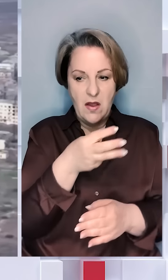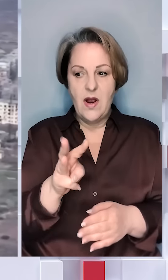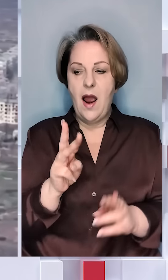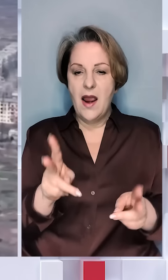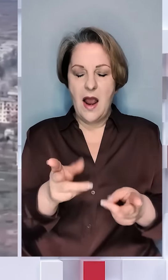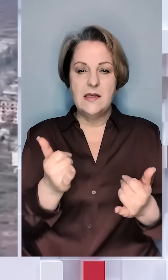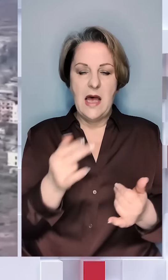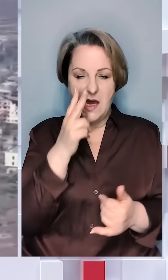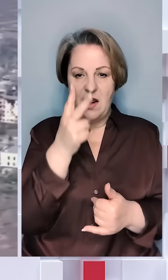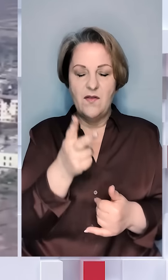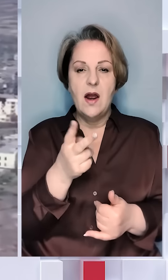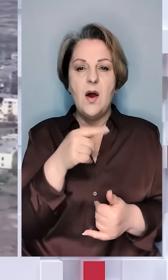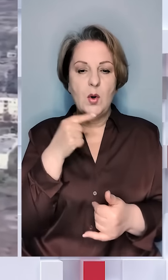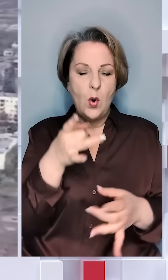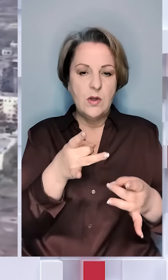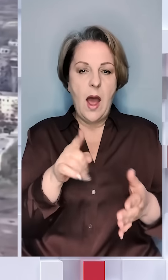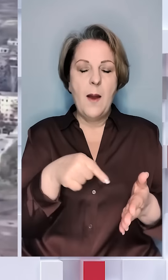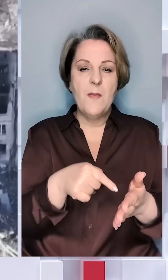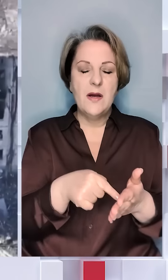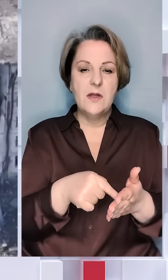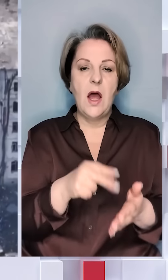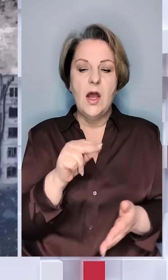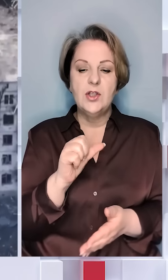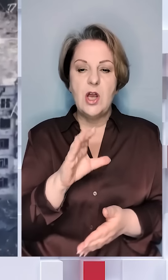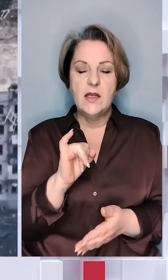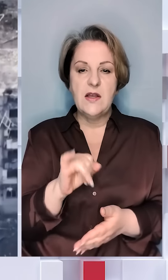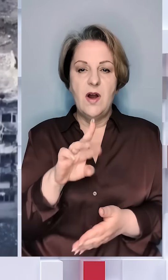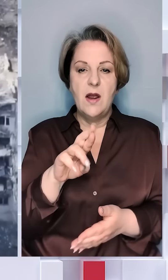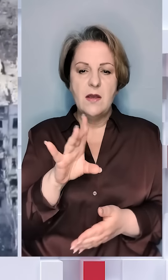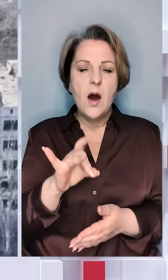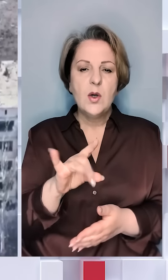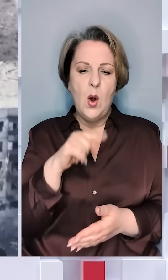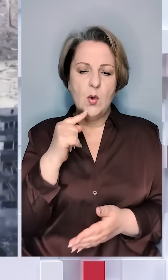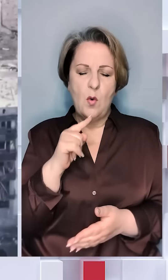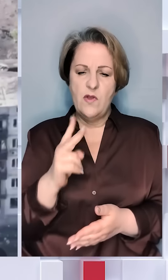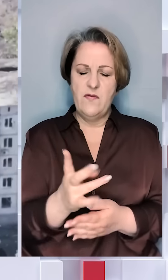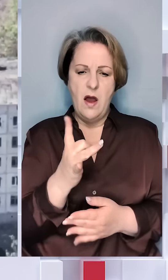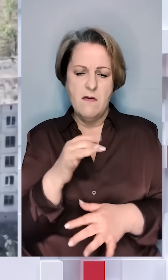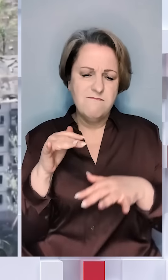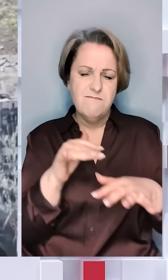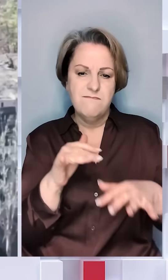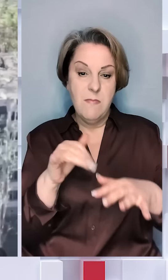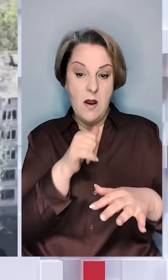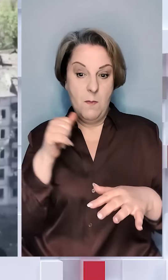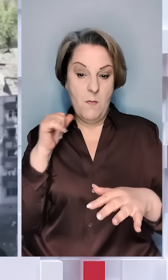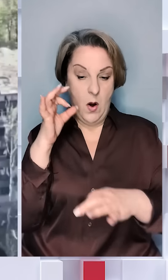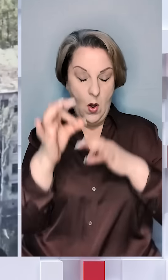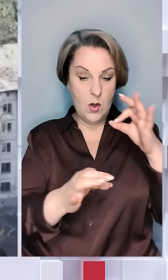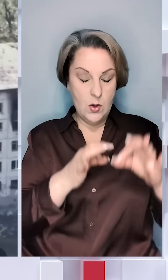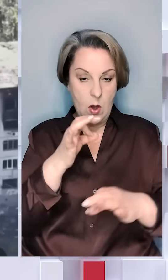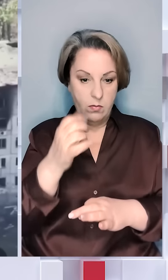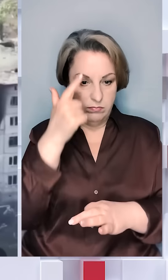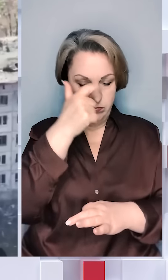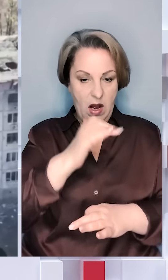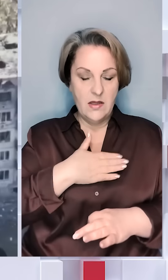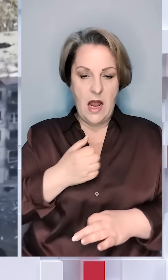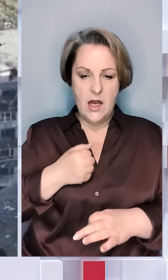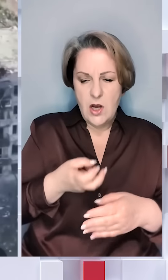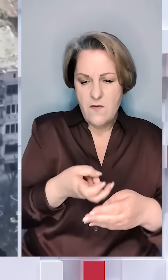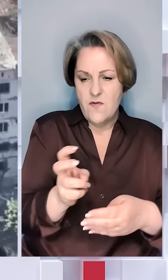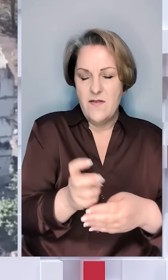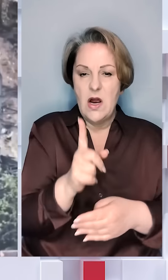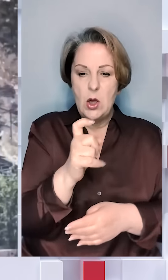вигляд нині від російських обстрілів має місто Часів-Яр. Росіяни подвоїли кількість наступів. За минулу добу, за даними Генштабу, наші